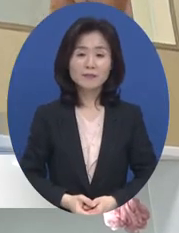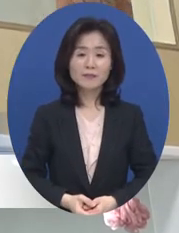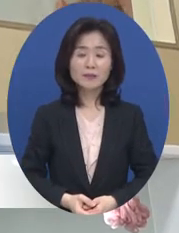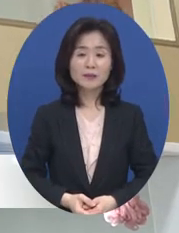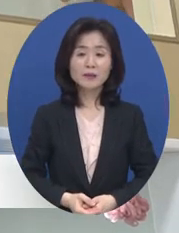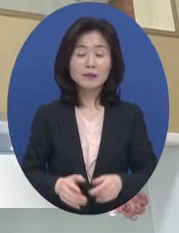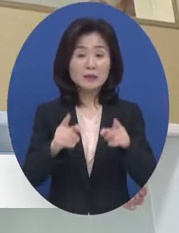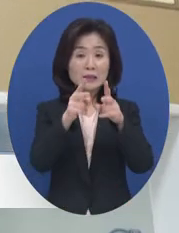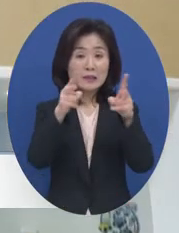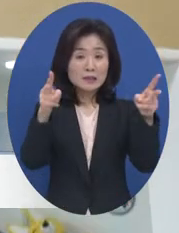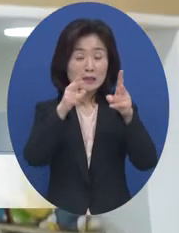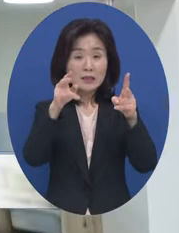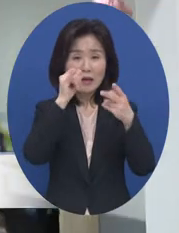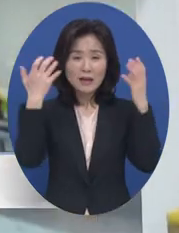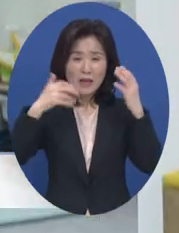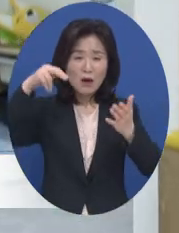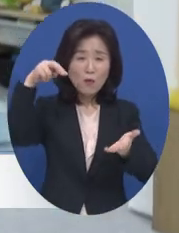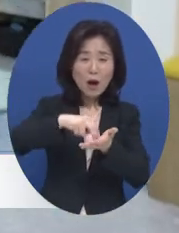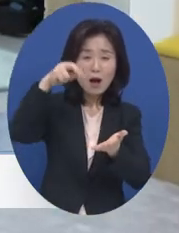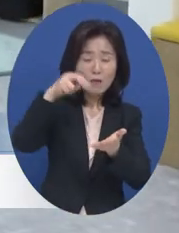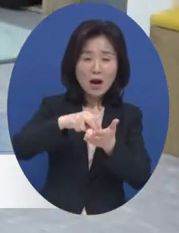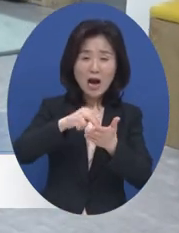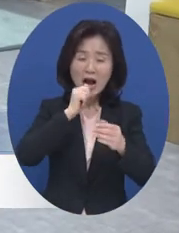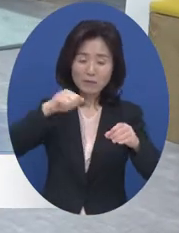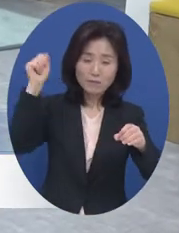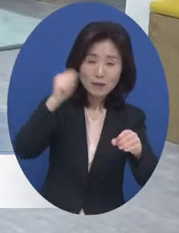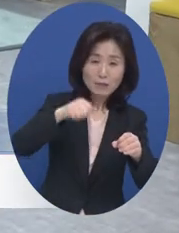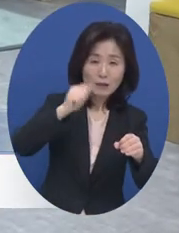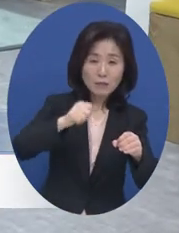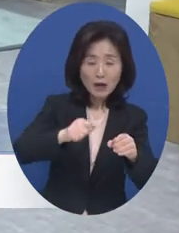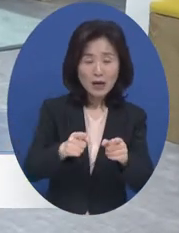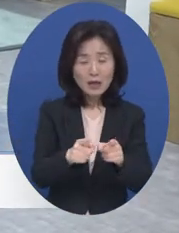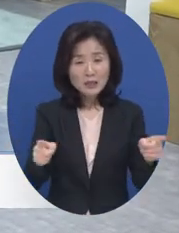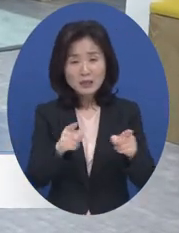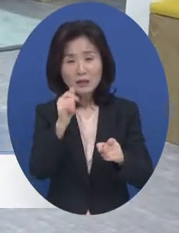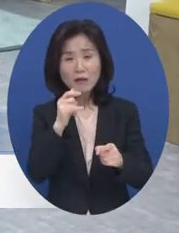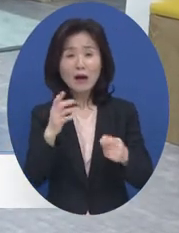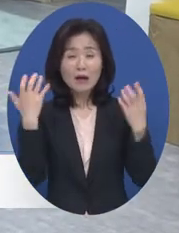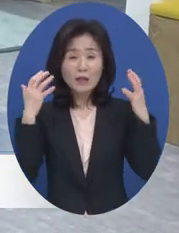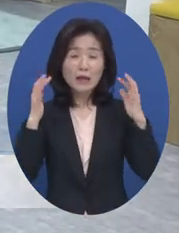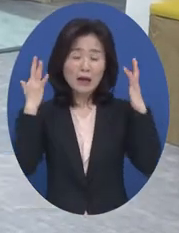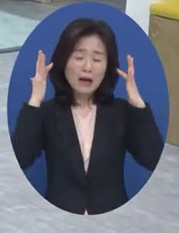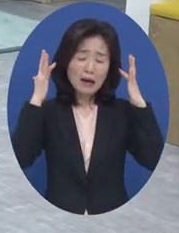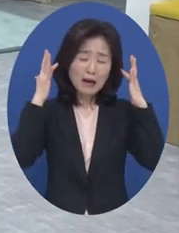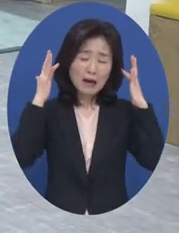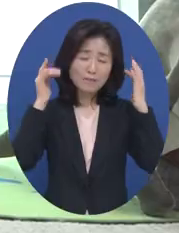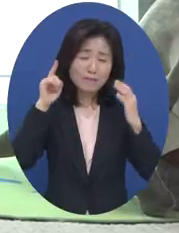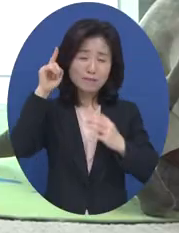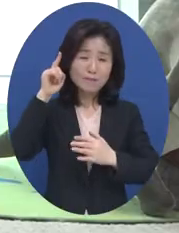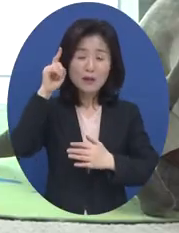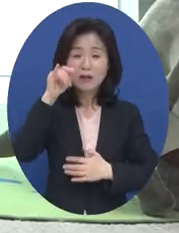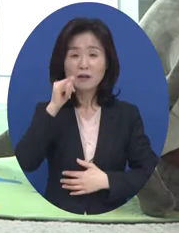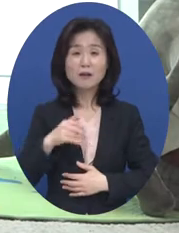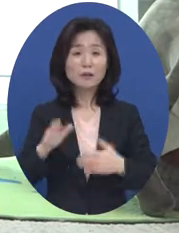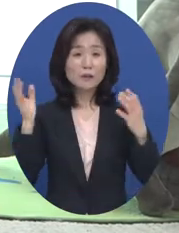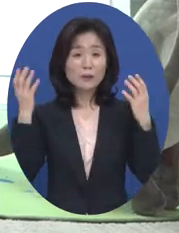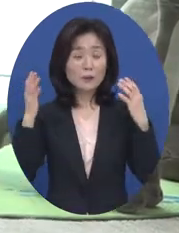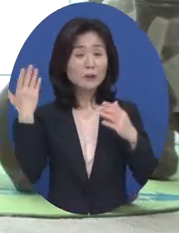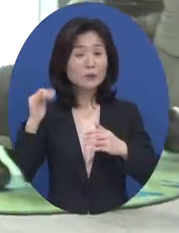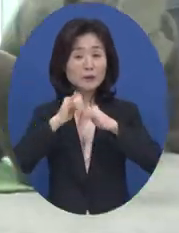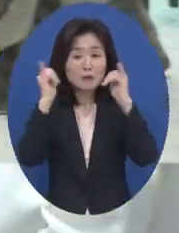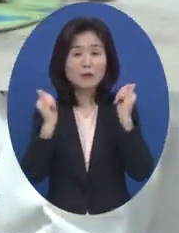위층에 올라간 아이들이 훈풍 끼고 망치를 하자 아래층에 있던 아이들이 손으로 귀를 밝습니다 요즘 사회문제로